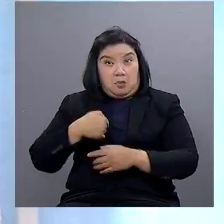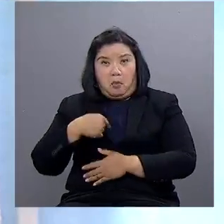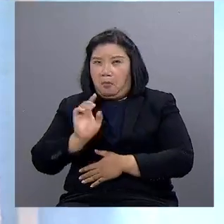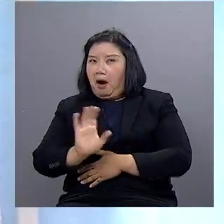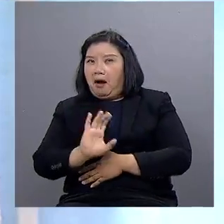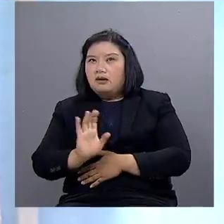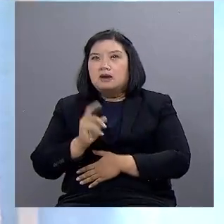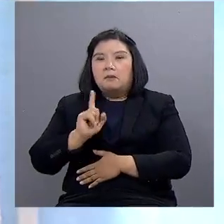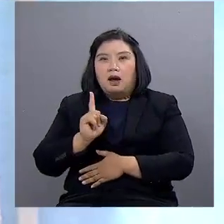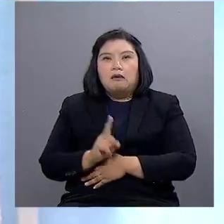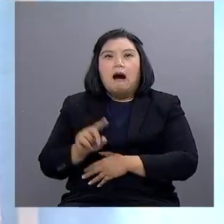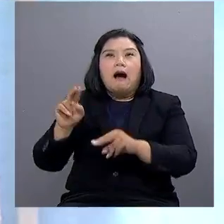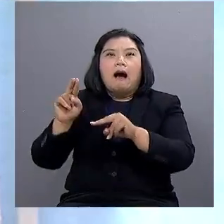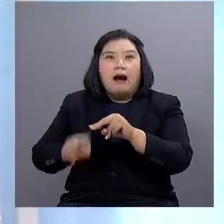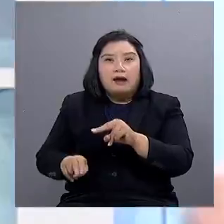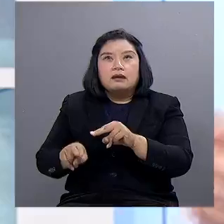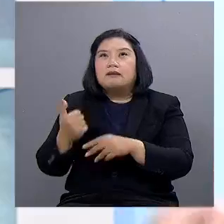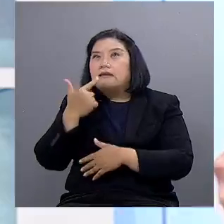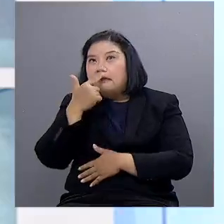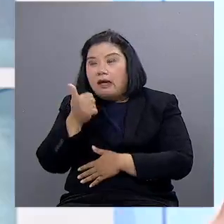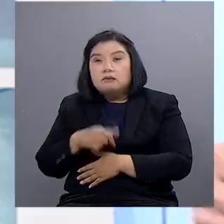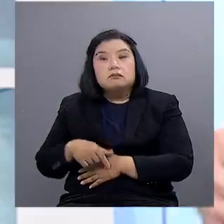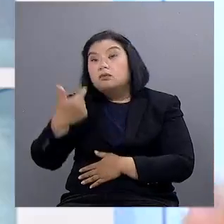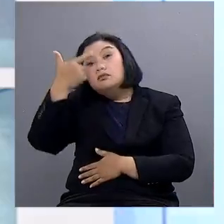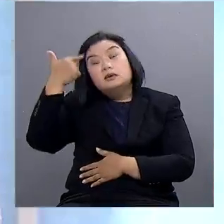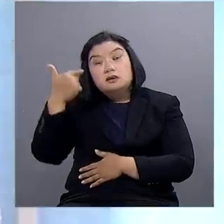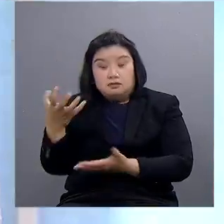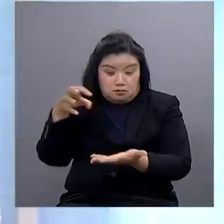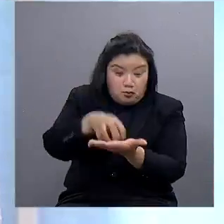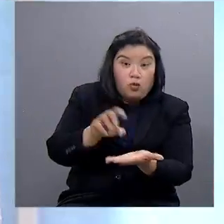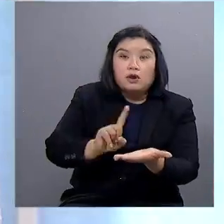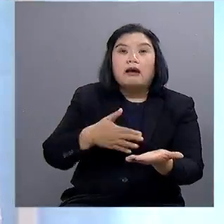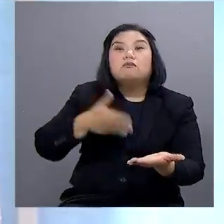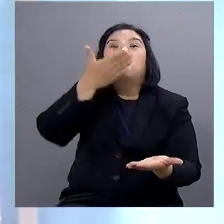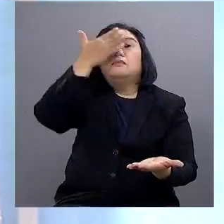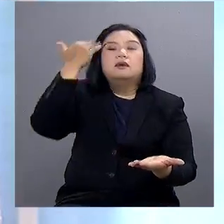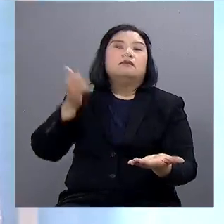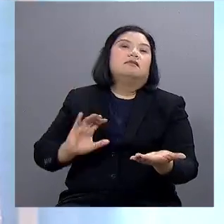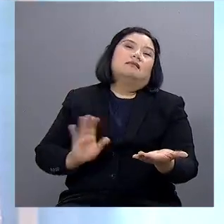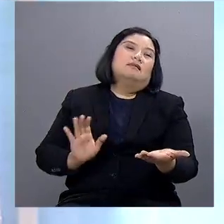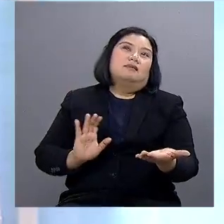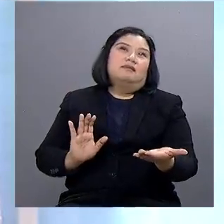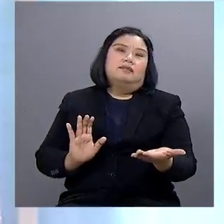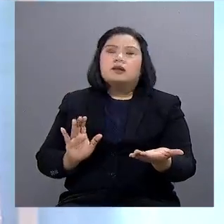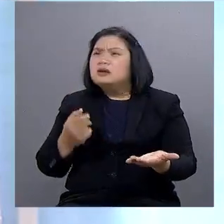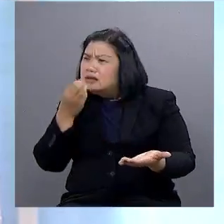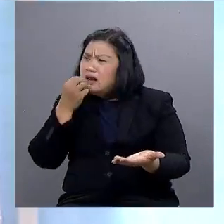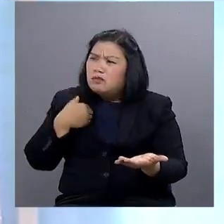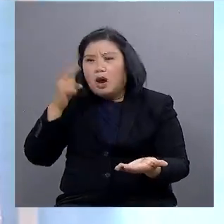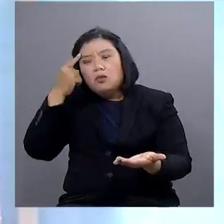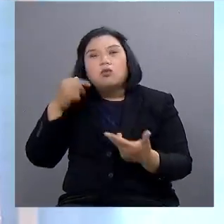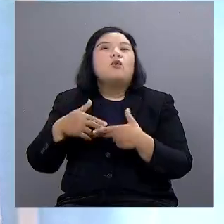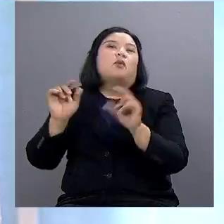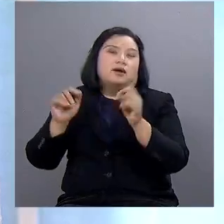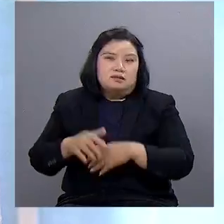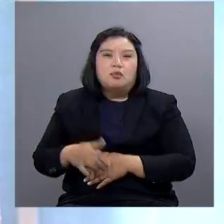ไข่ขาวเสร็จปุ๊บไข่แดงผมลืมสรุปแล้วเอ๊ะกิน ไข่แดงหายไปไหน ไข่แดงหายไปไหนคงกินไปแล้วแหละนะครับแต่จริงๆการเลี้ย